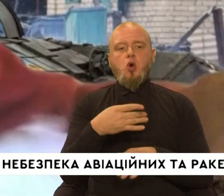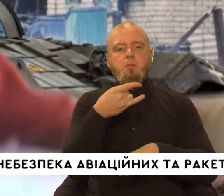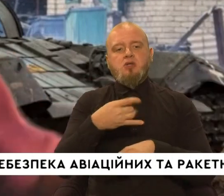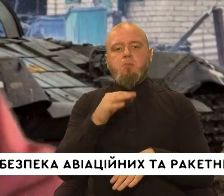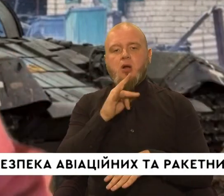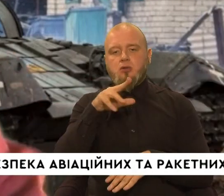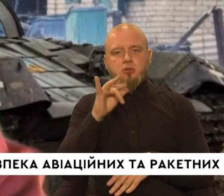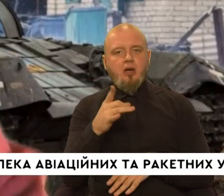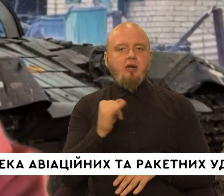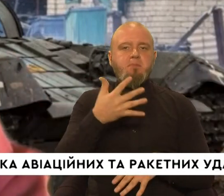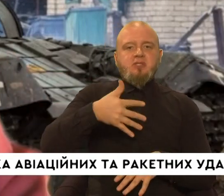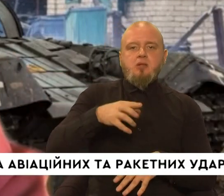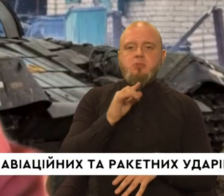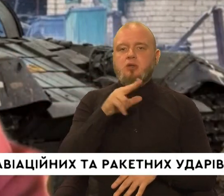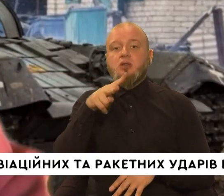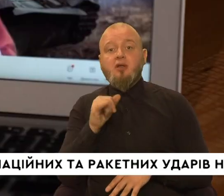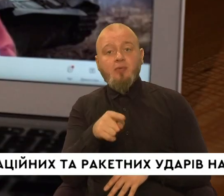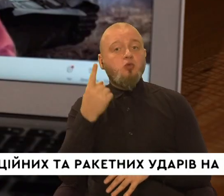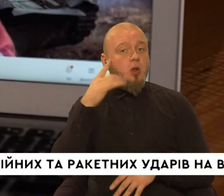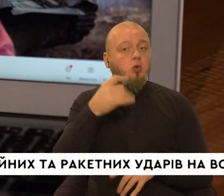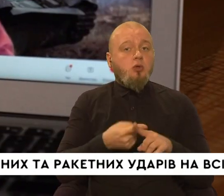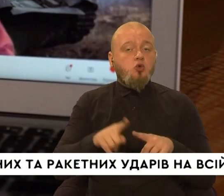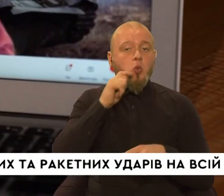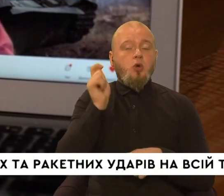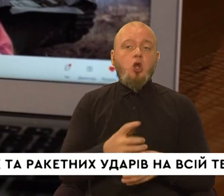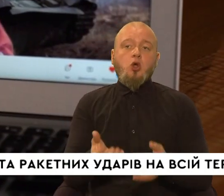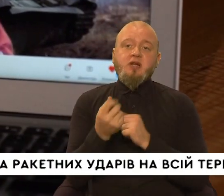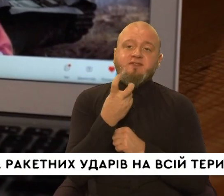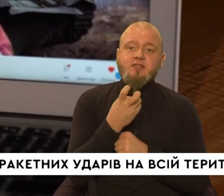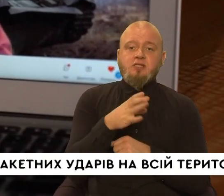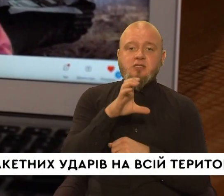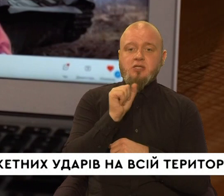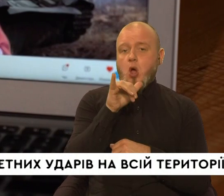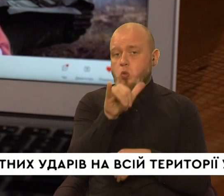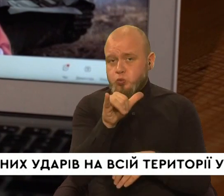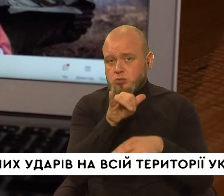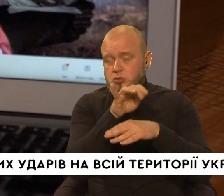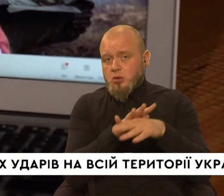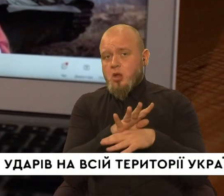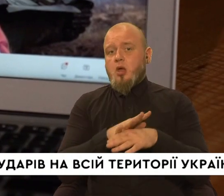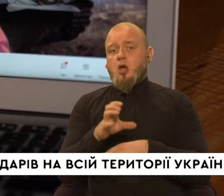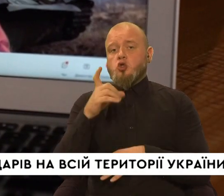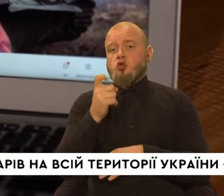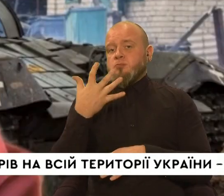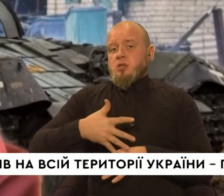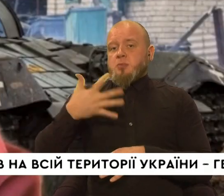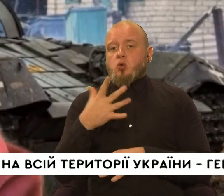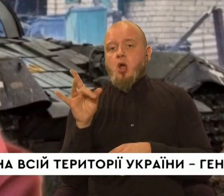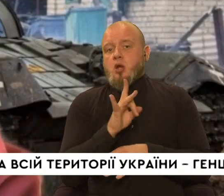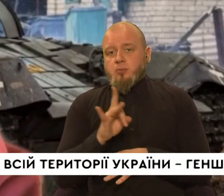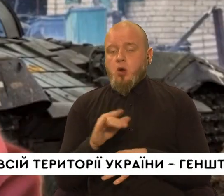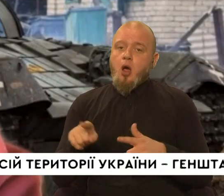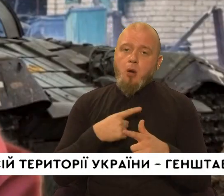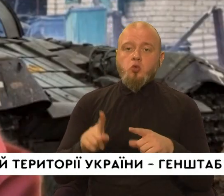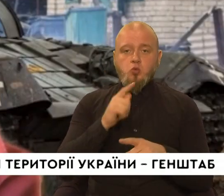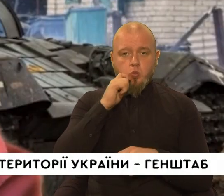і 50 Бредлі. Ви б чули про те, що Україна отримає 200 самохідних артилерійських установок 155-го калібру,